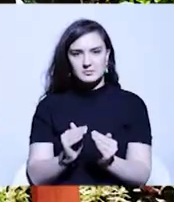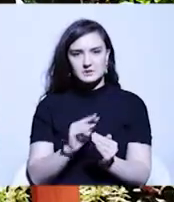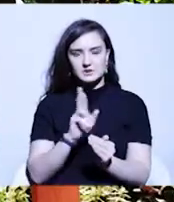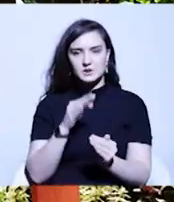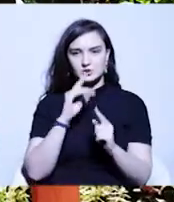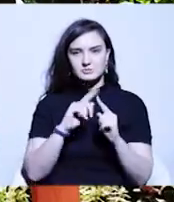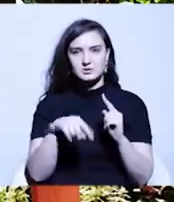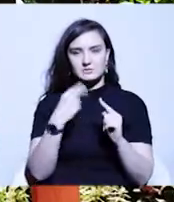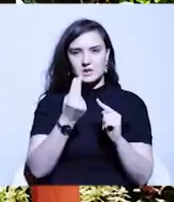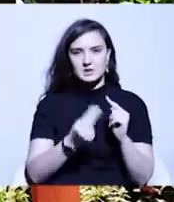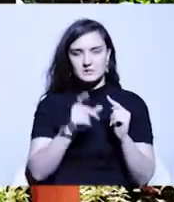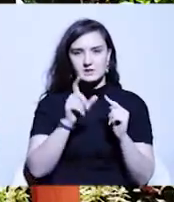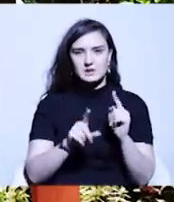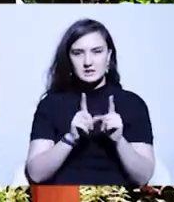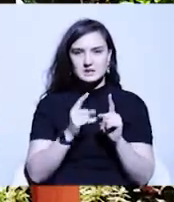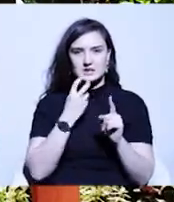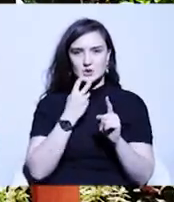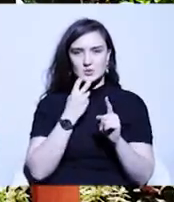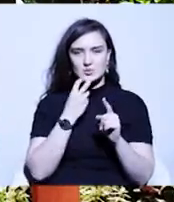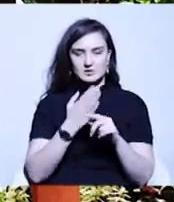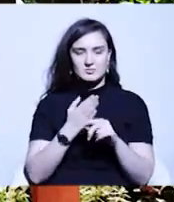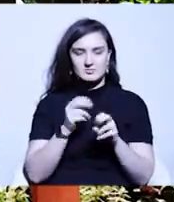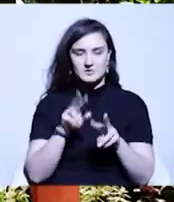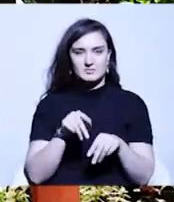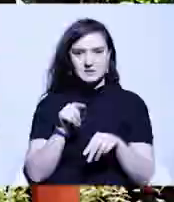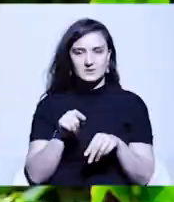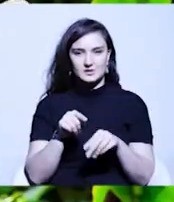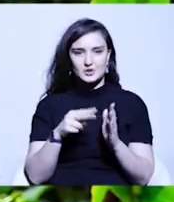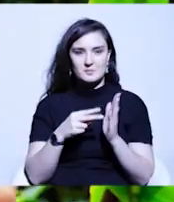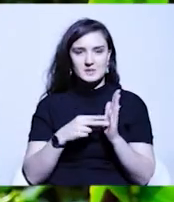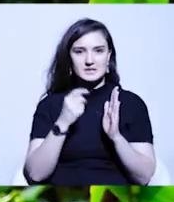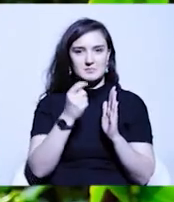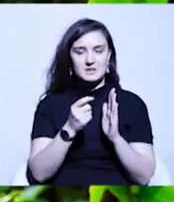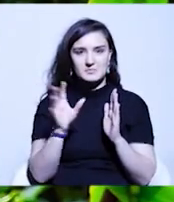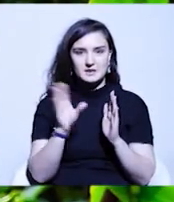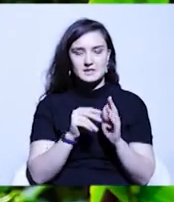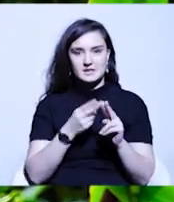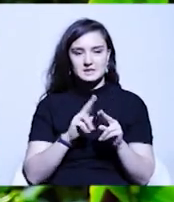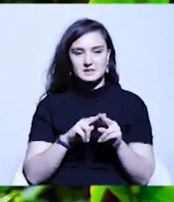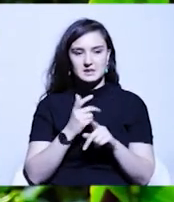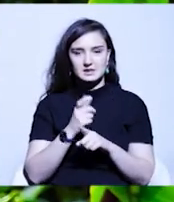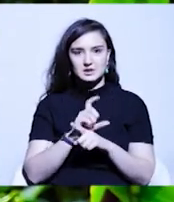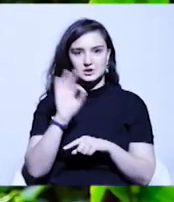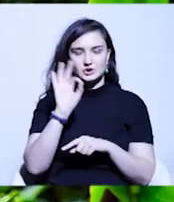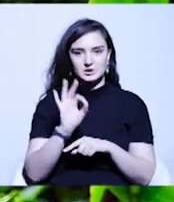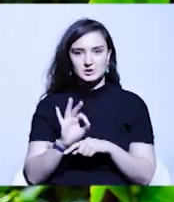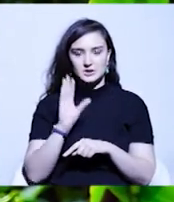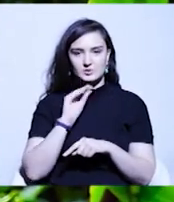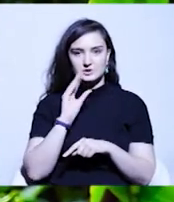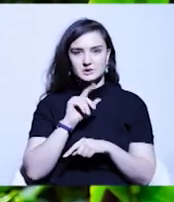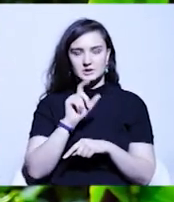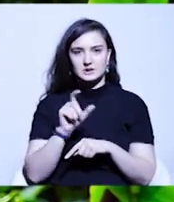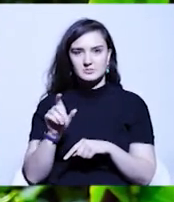და შემდეგ ეს მხატვარი ესე ცინიკურად ამბობს: შემფასებლები. ეს ძალიან ხშირია,